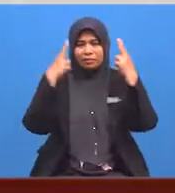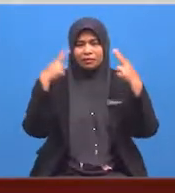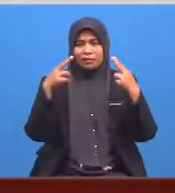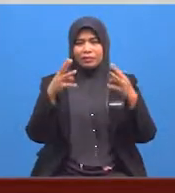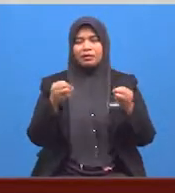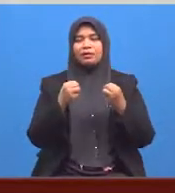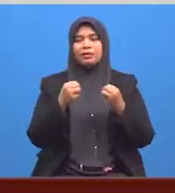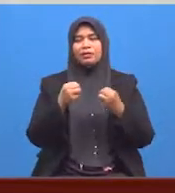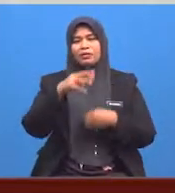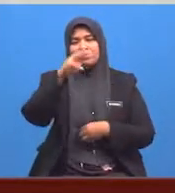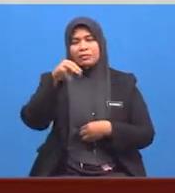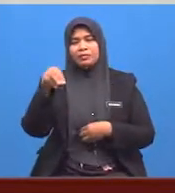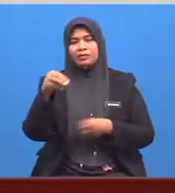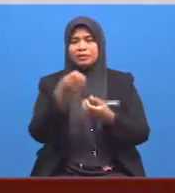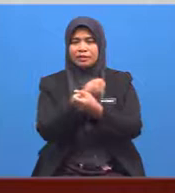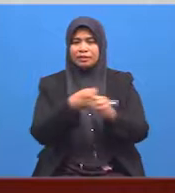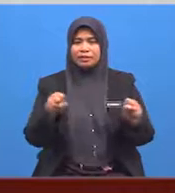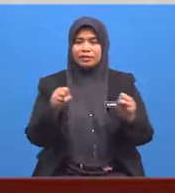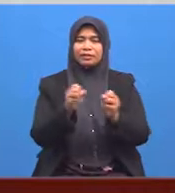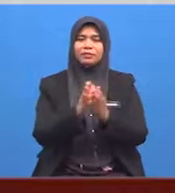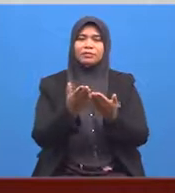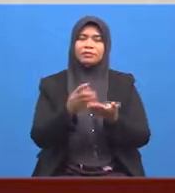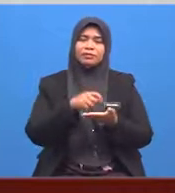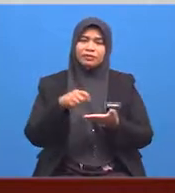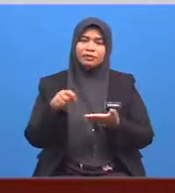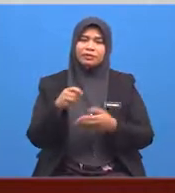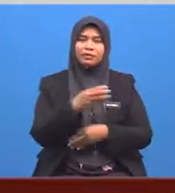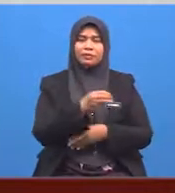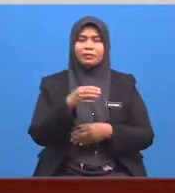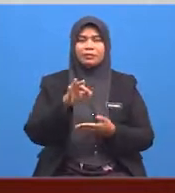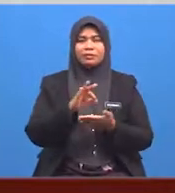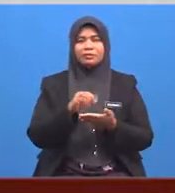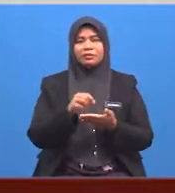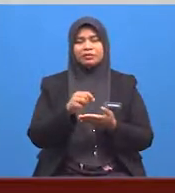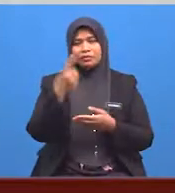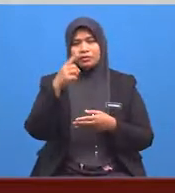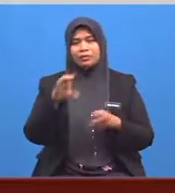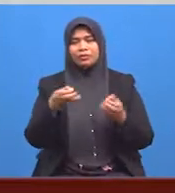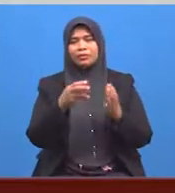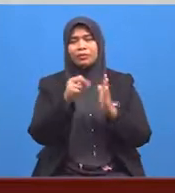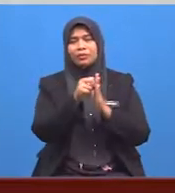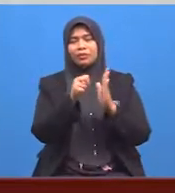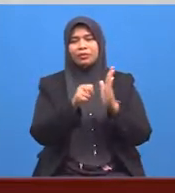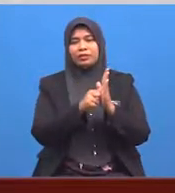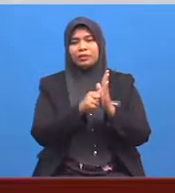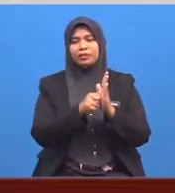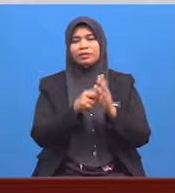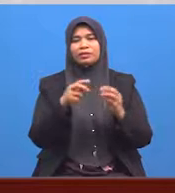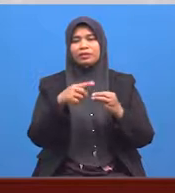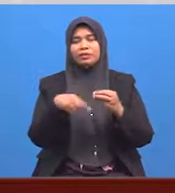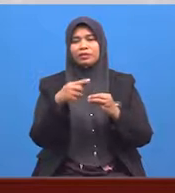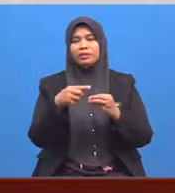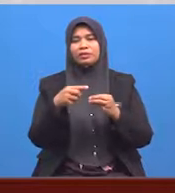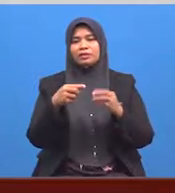murid-murid sediakan dahulu buku tulis dan pensil untuk membuat nota dan catatan tentang